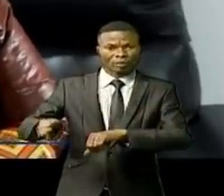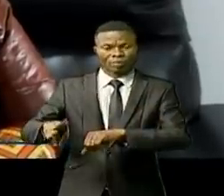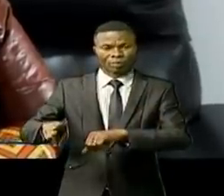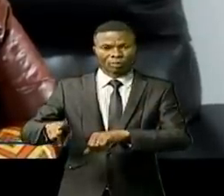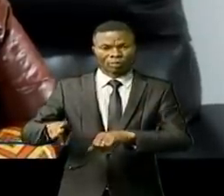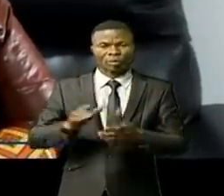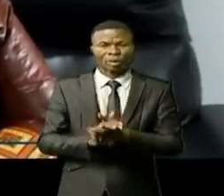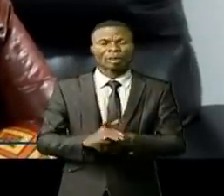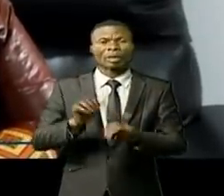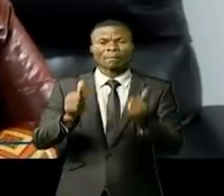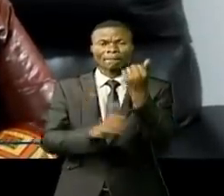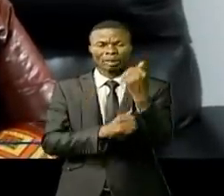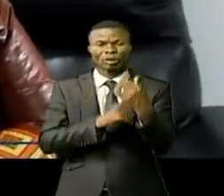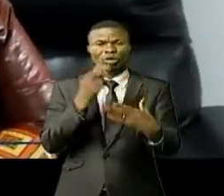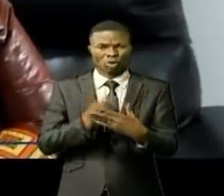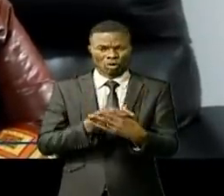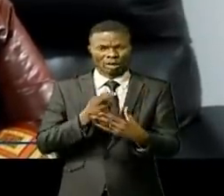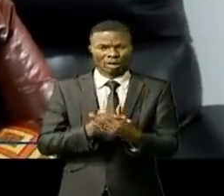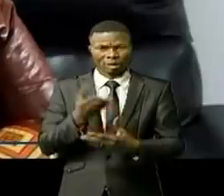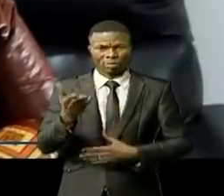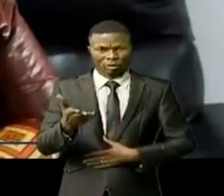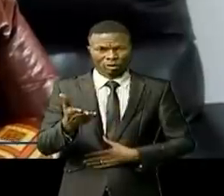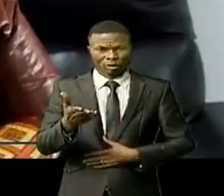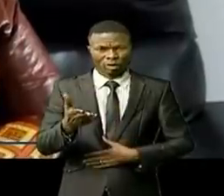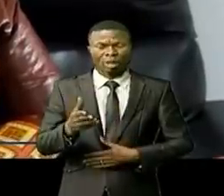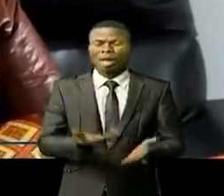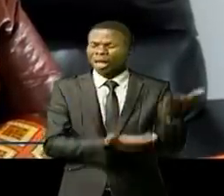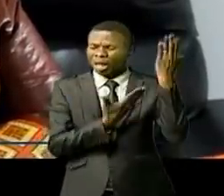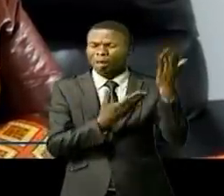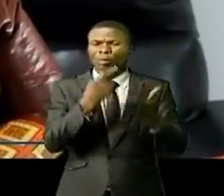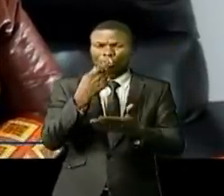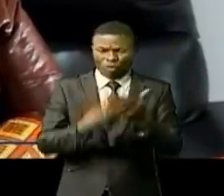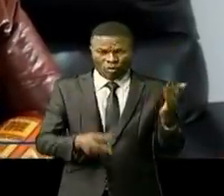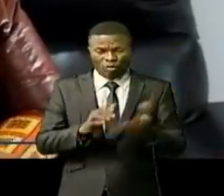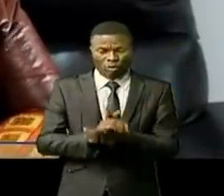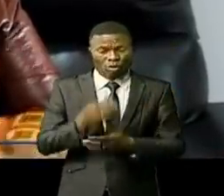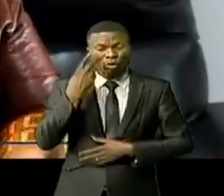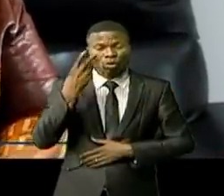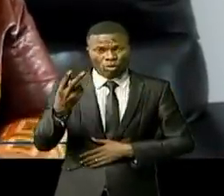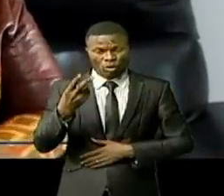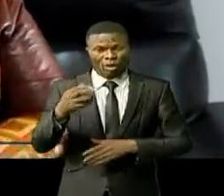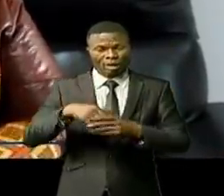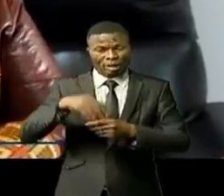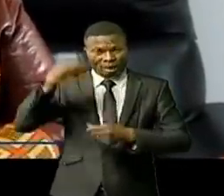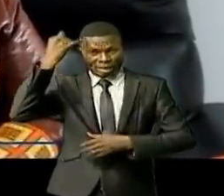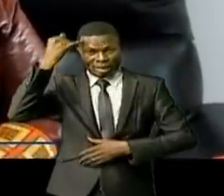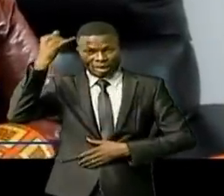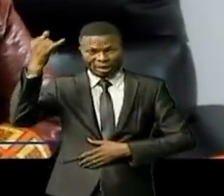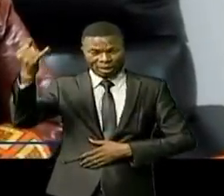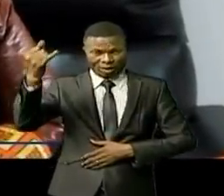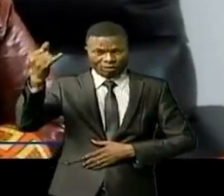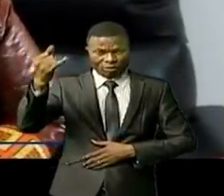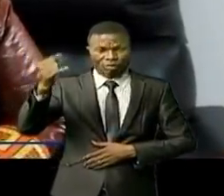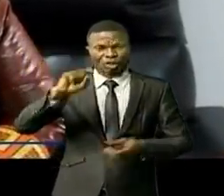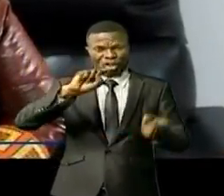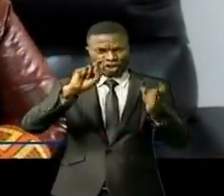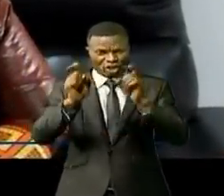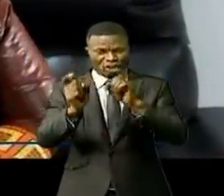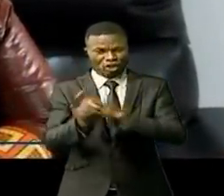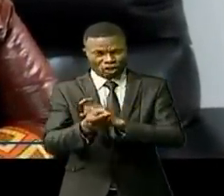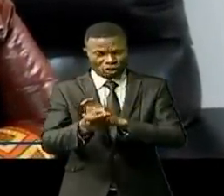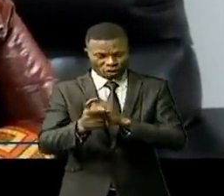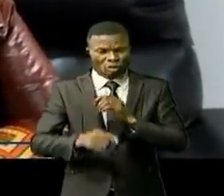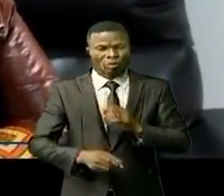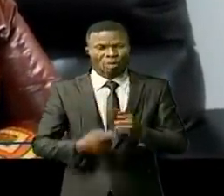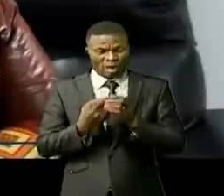donne handicap. Alors, l'important, c'est que avec toujours dans le cadre de la réforme qui est en cours